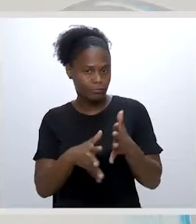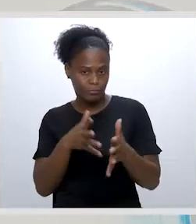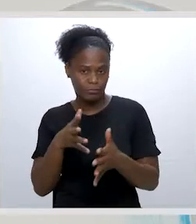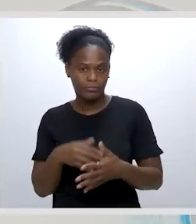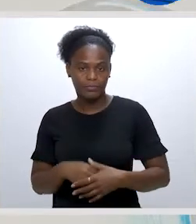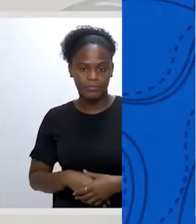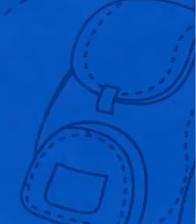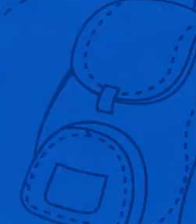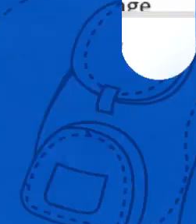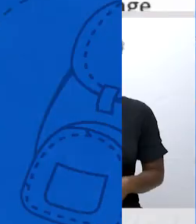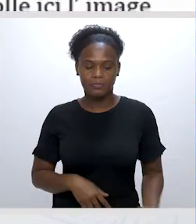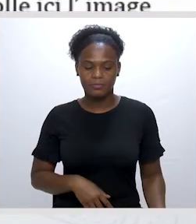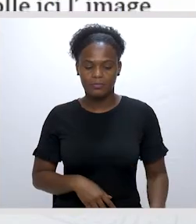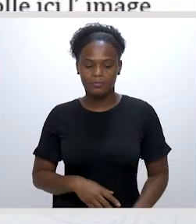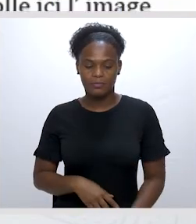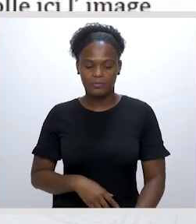Écoutez.